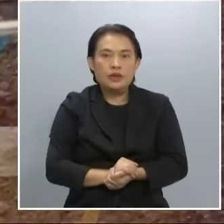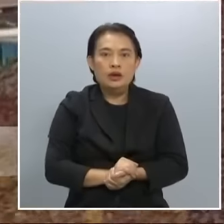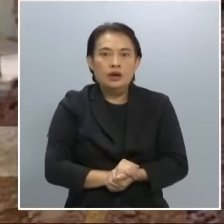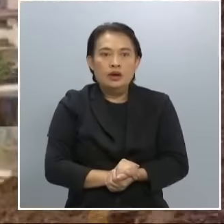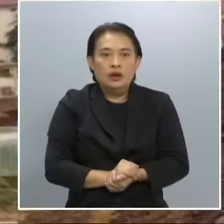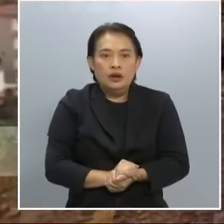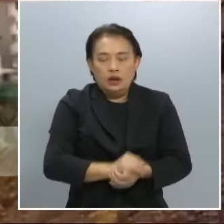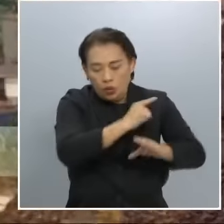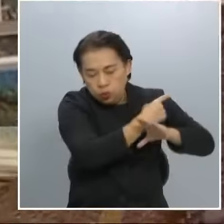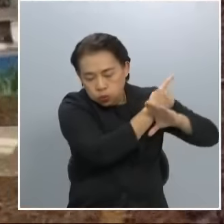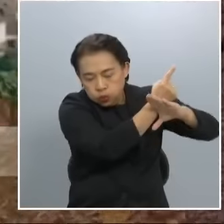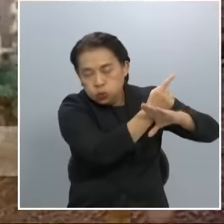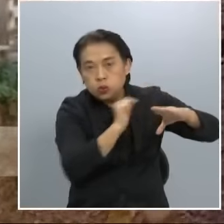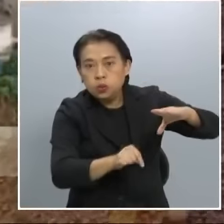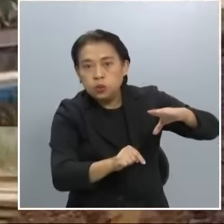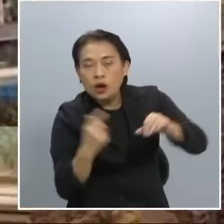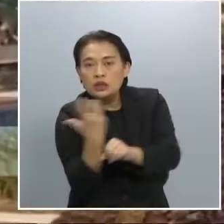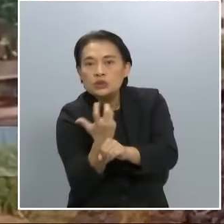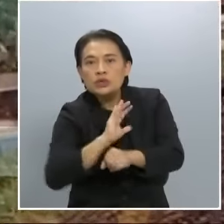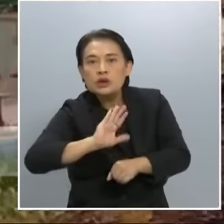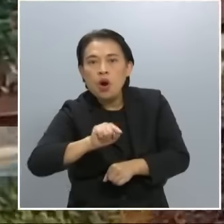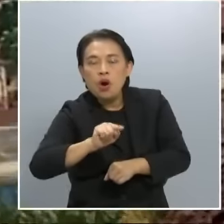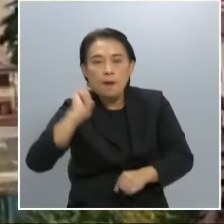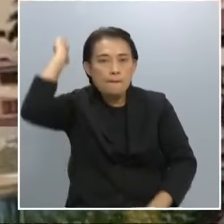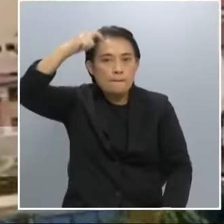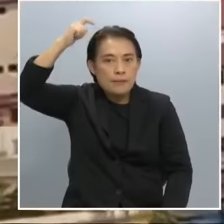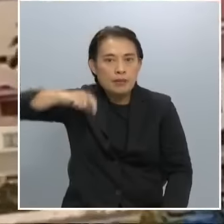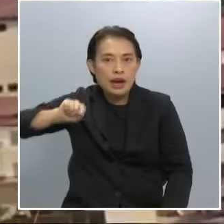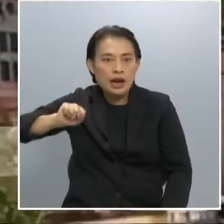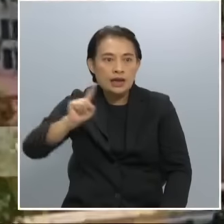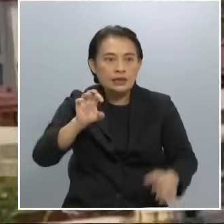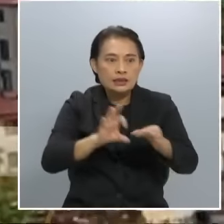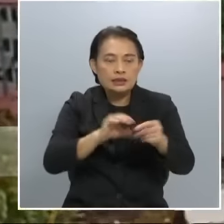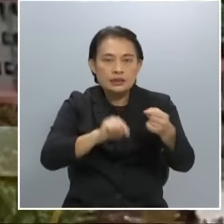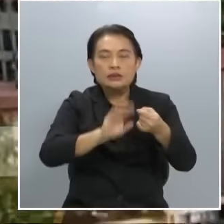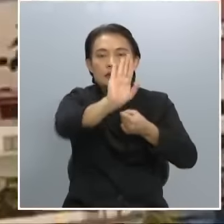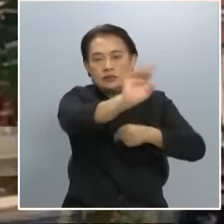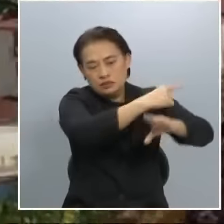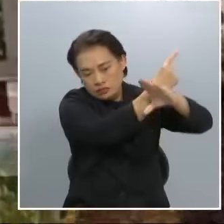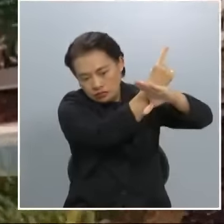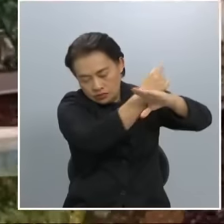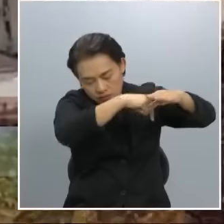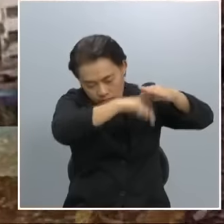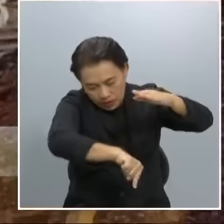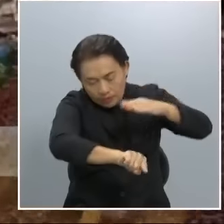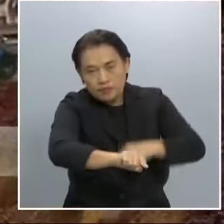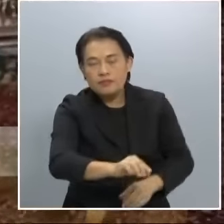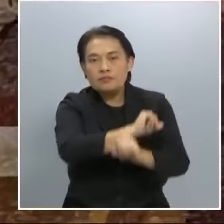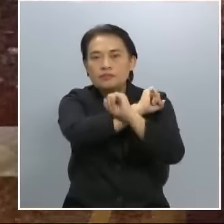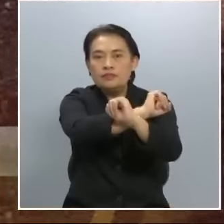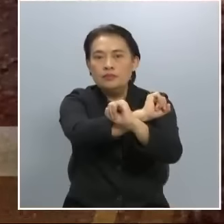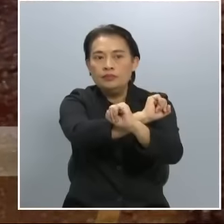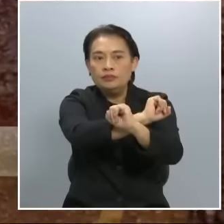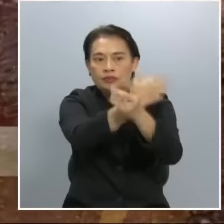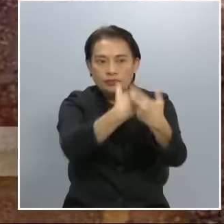อันนี้เป็นข่าวจากทีวีรัฐบาลเมียนมาเขาบอกว่าต้องโต้ตอบด้วยการโจมตีทางอากาศเพื่อรักษาเสถียรภาพและสามารถทำให้